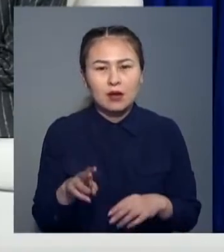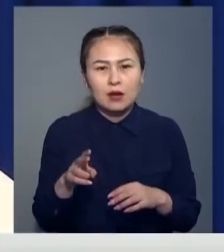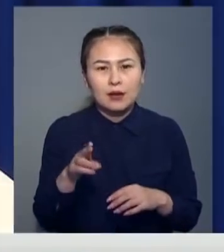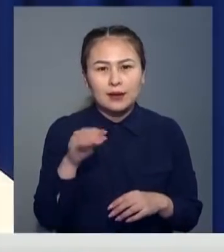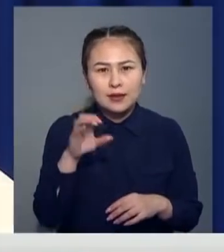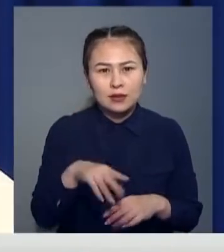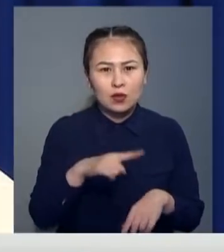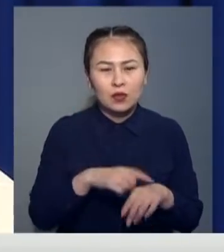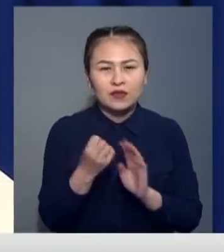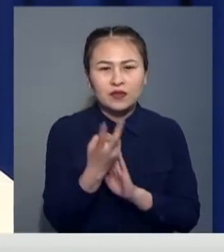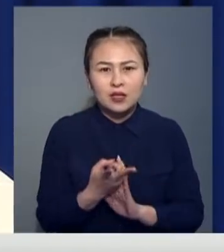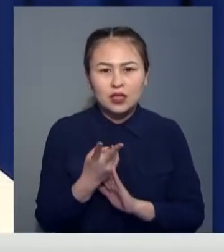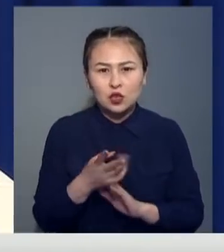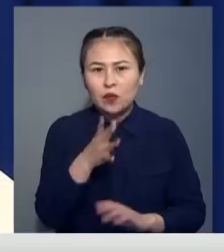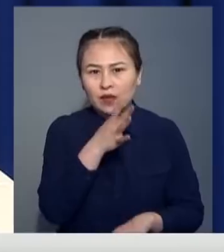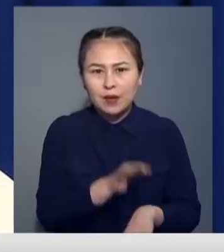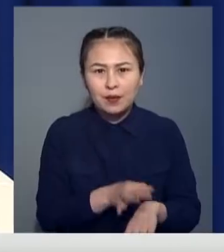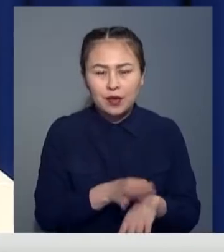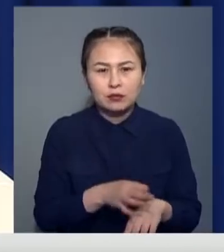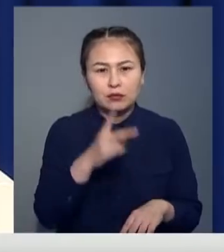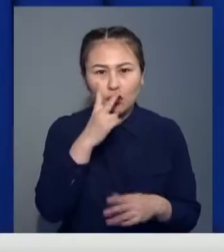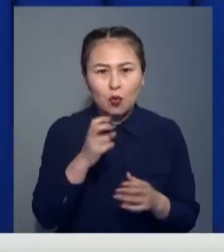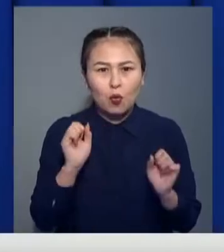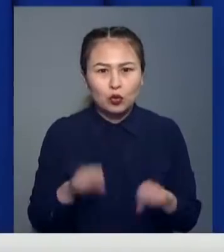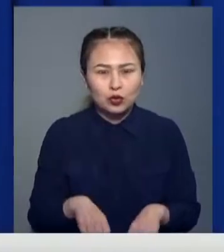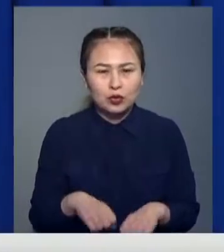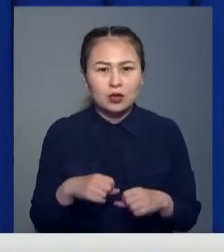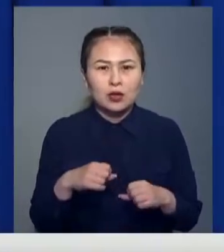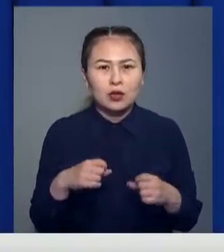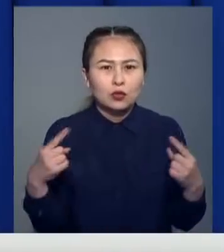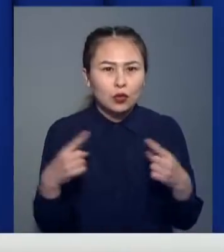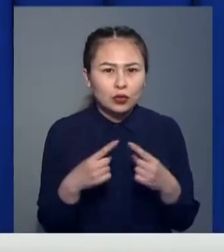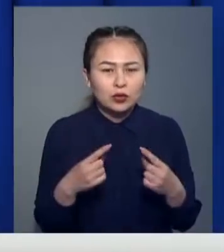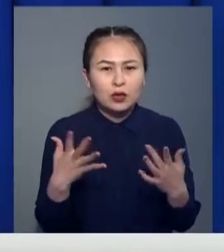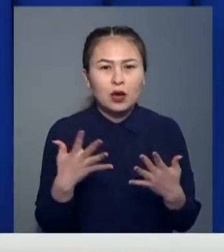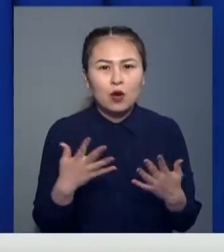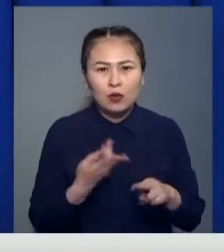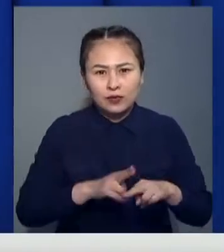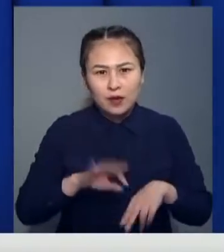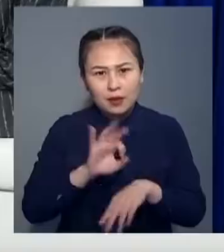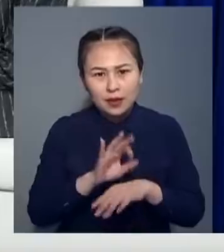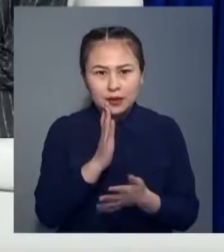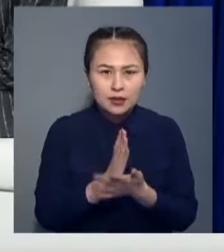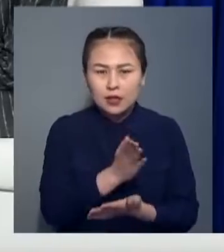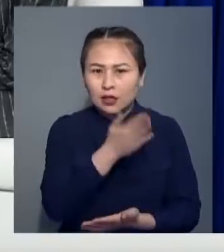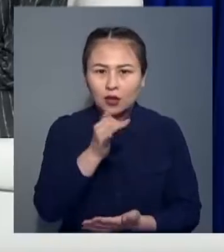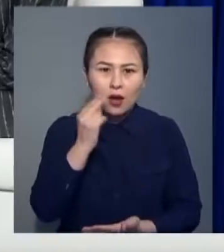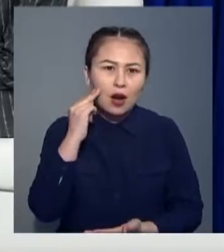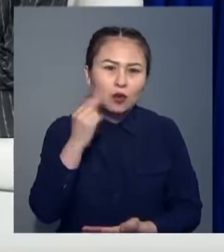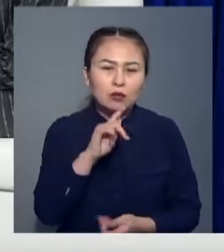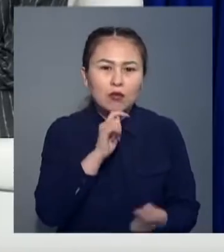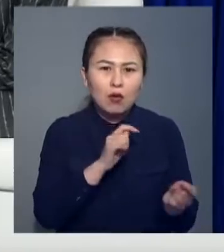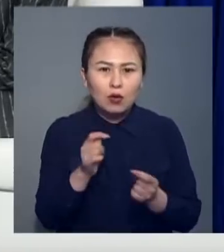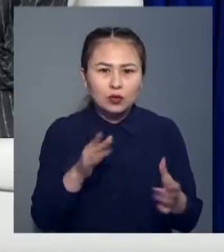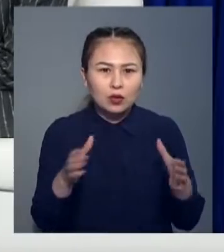сынама нәтижесі 12 сағатта белгілі болады. Бұл туралы Денсаулық сақтау министрлігіне қарасты тауарлар мен қызмет сапасын және қауіпсіздігін